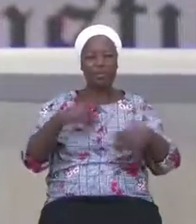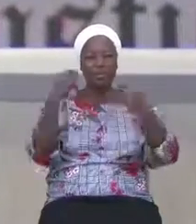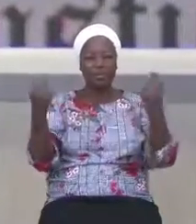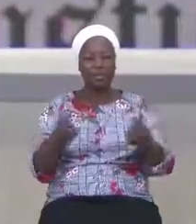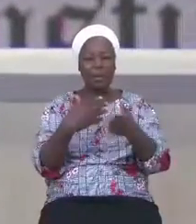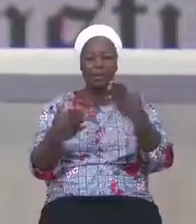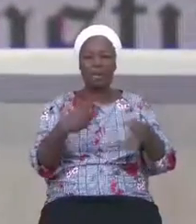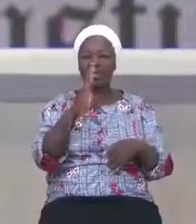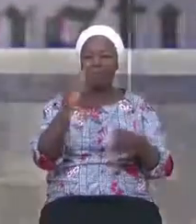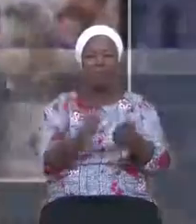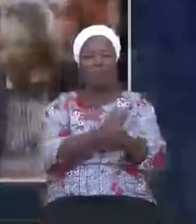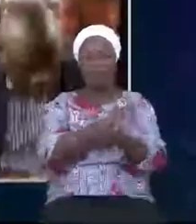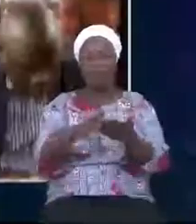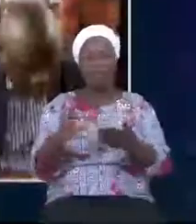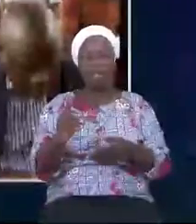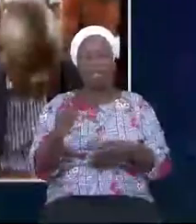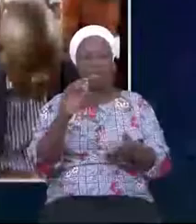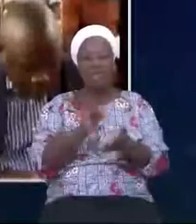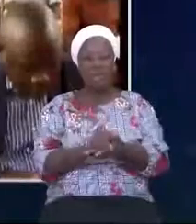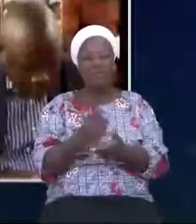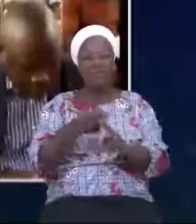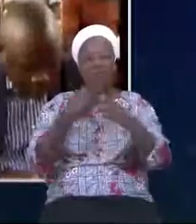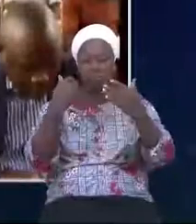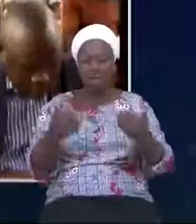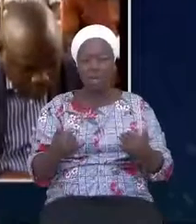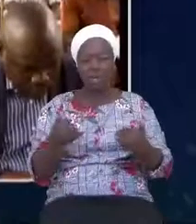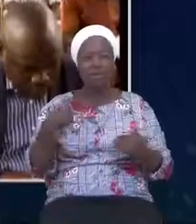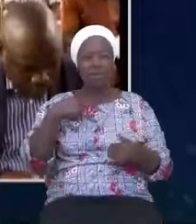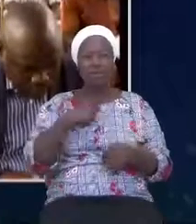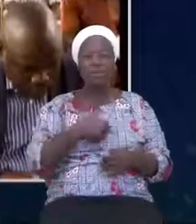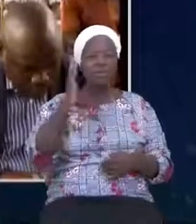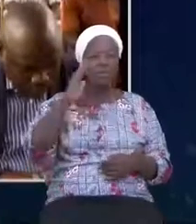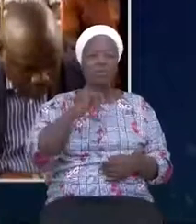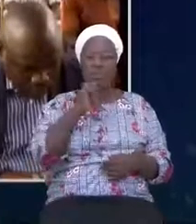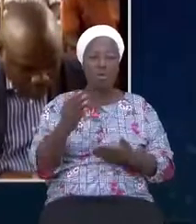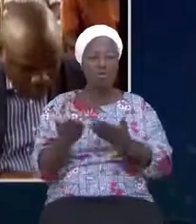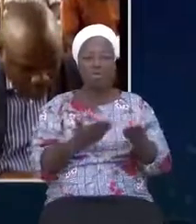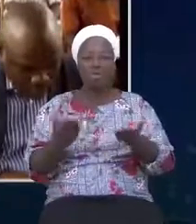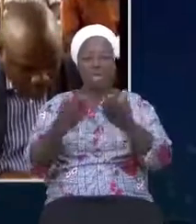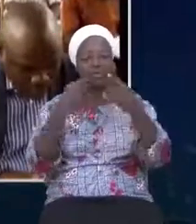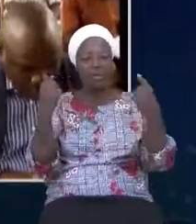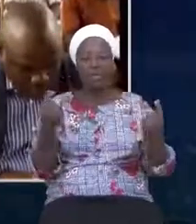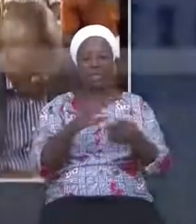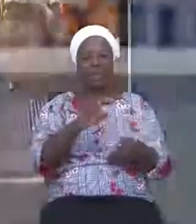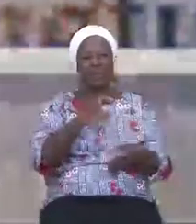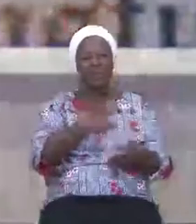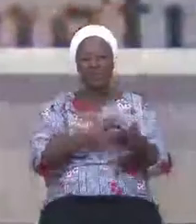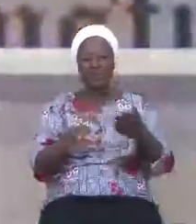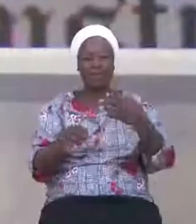fût détruit, pour que nous ne soyons plus esclaves du péché. Verset